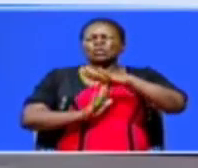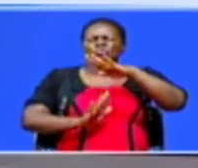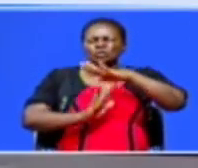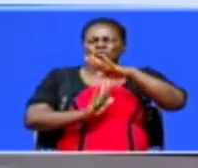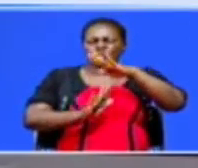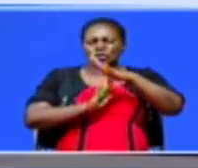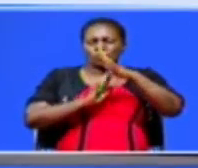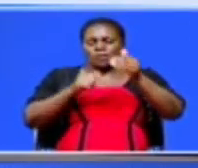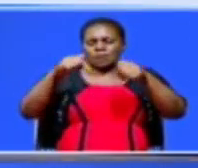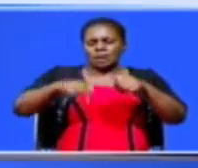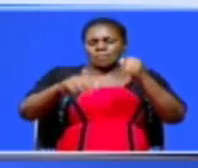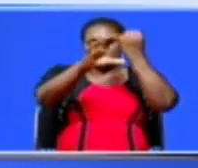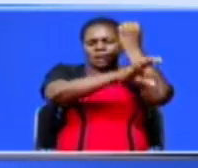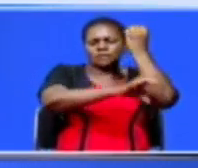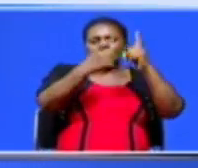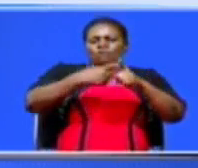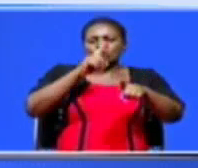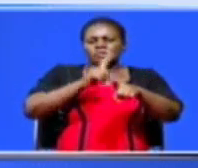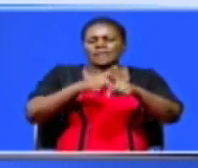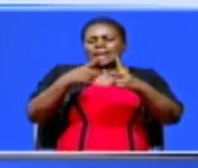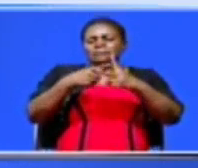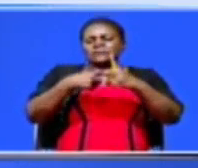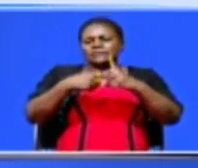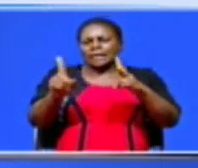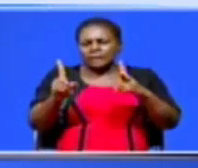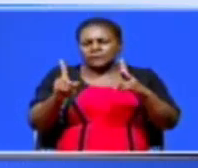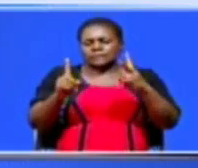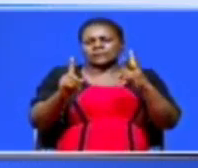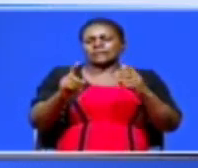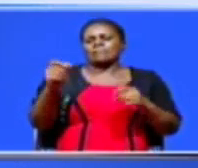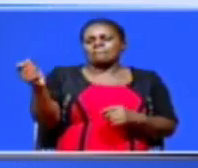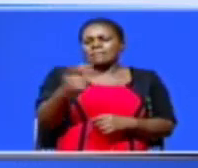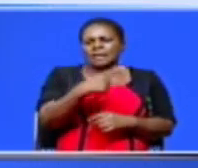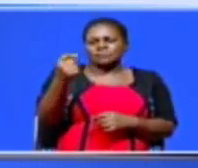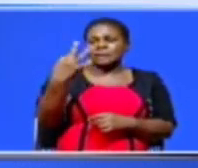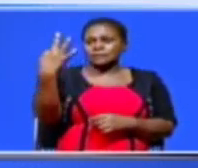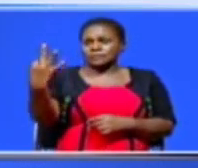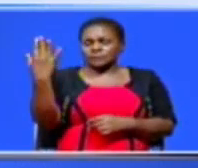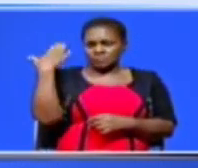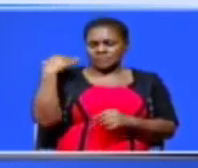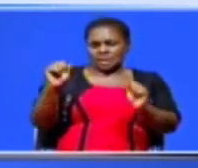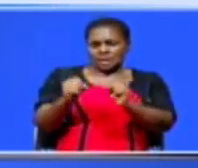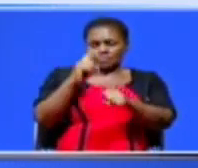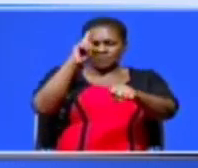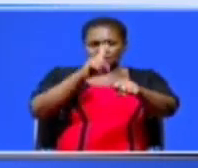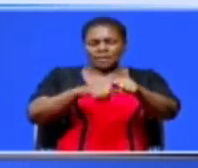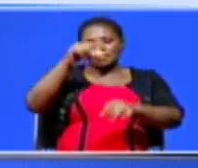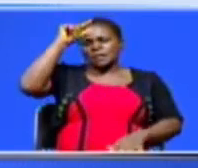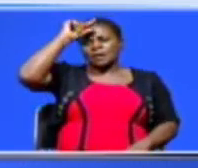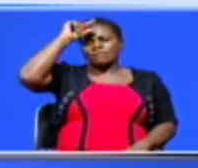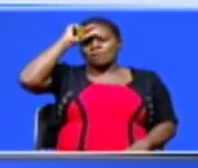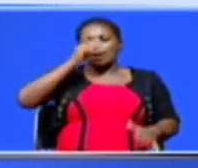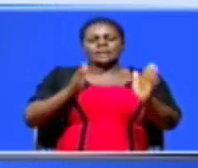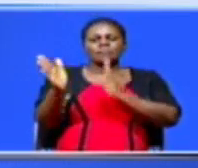zaidi kuripotiwa humu nchini tangu ugonjwa huu uingie nchini miezi mitatu iliyopita. Haya yanajiri huku serikali